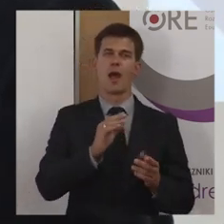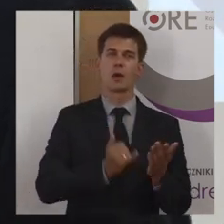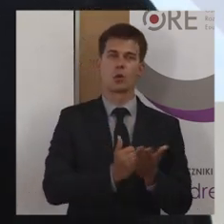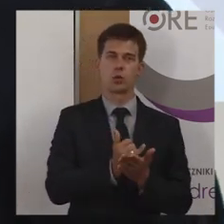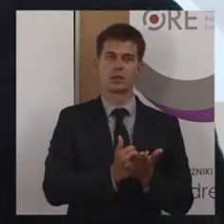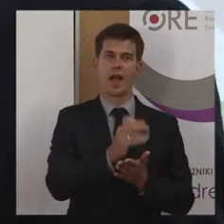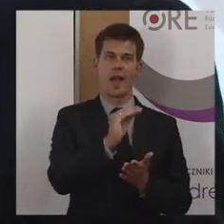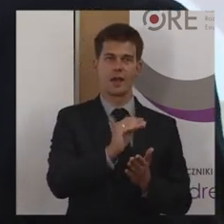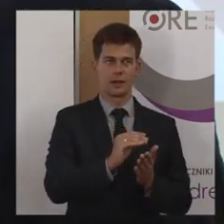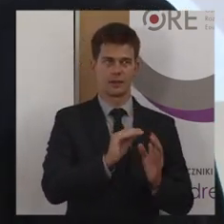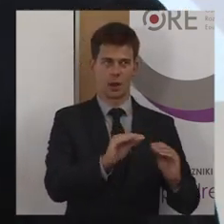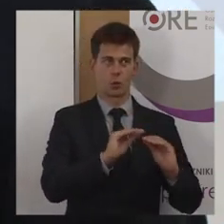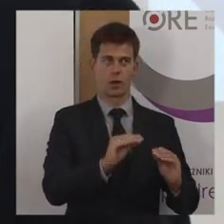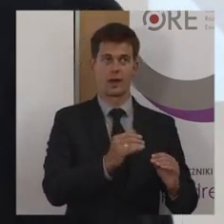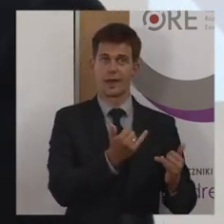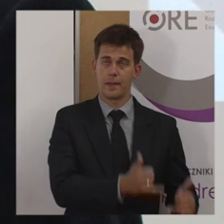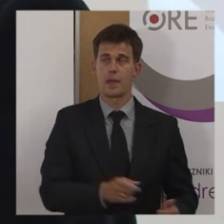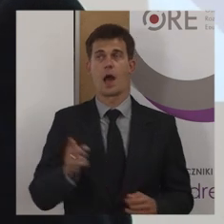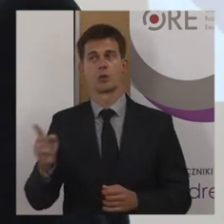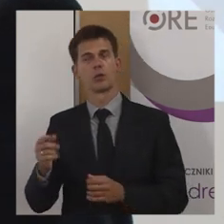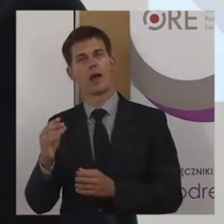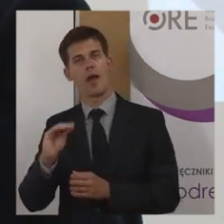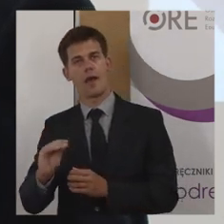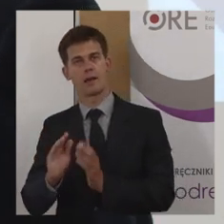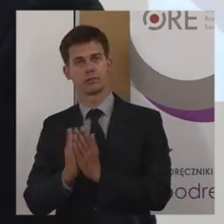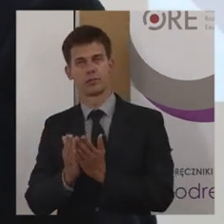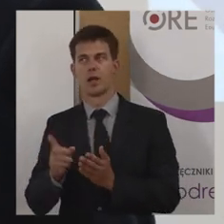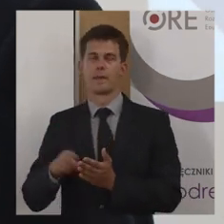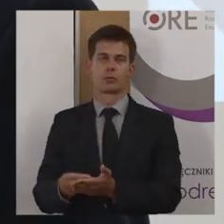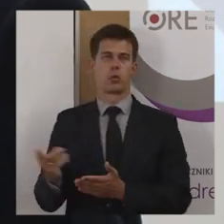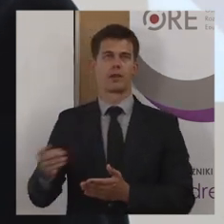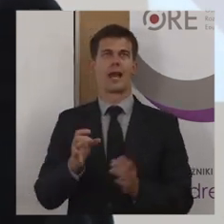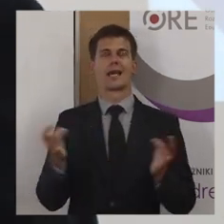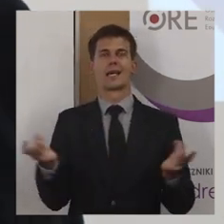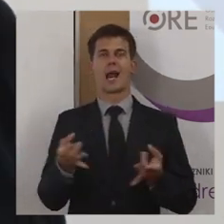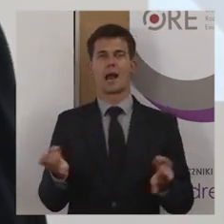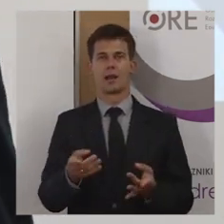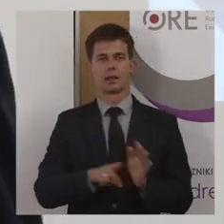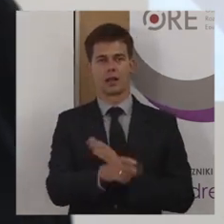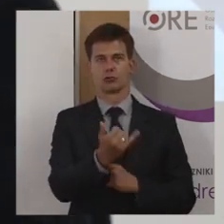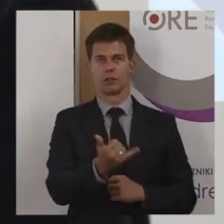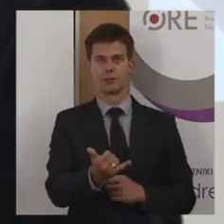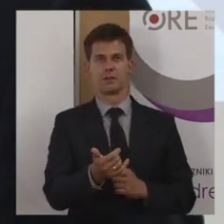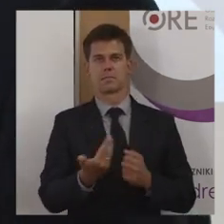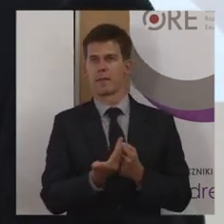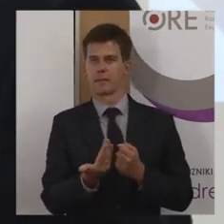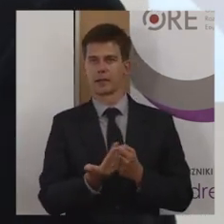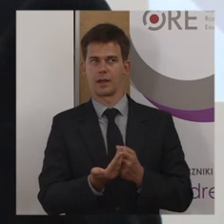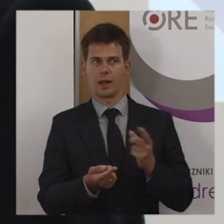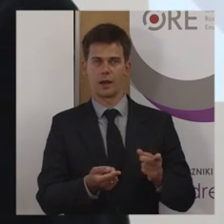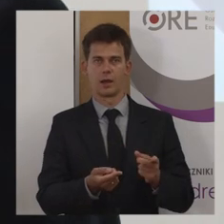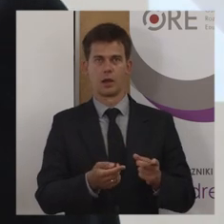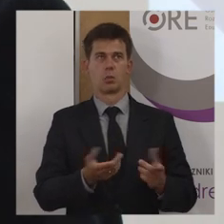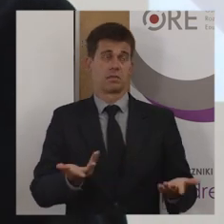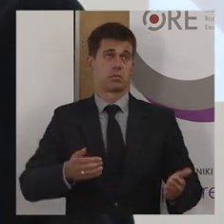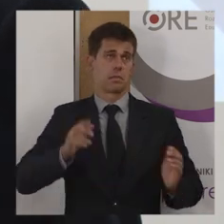narzędzia metodycznego. Być może gierka, którą się proponuje dzieciom do nauki matematyki,